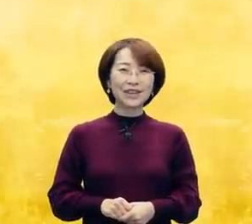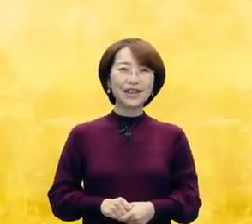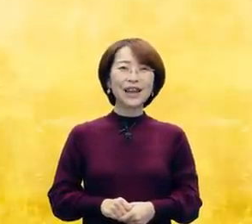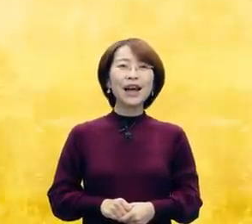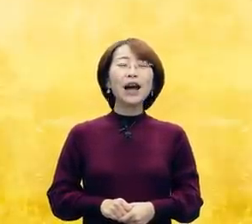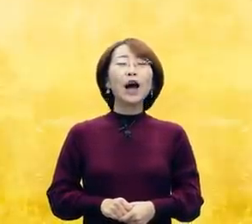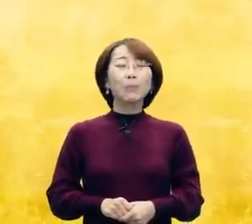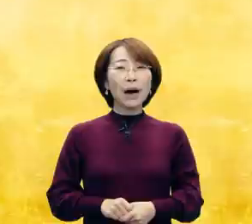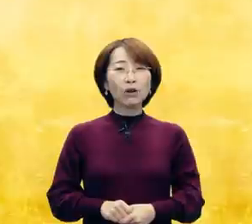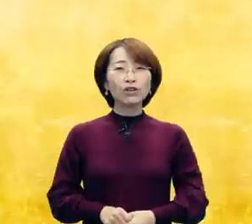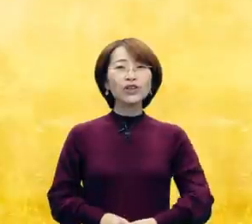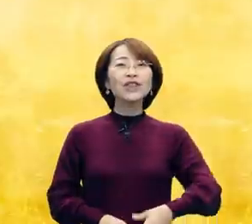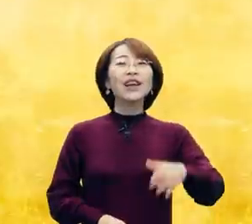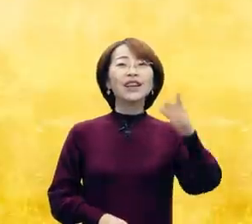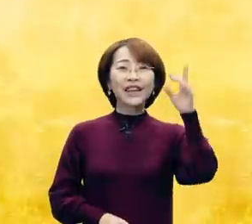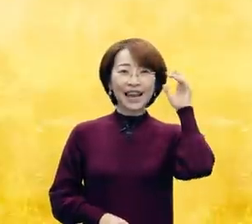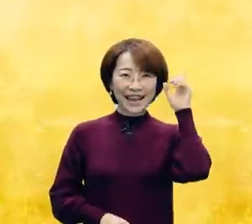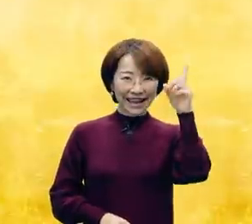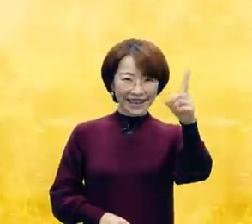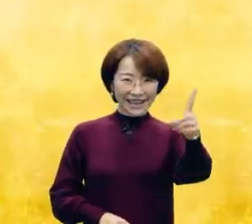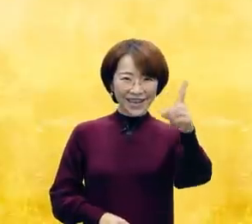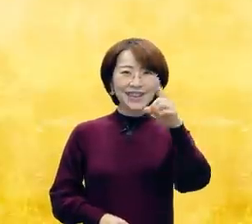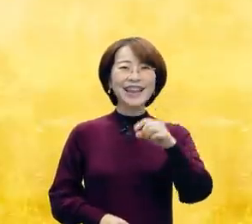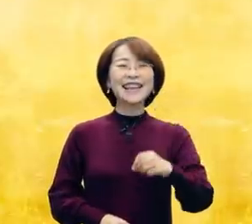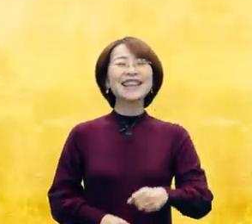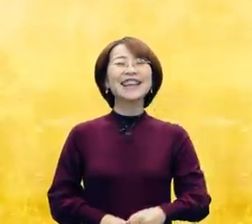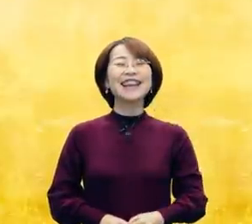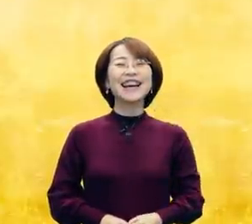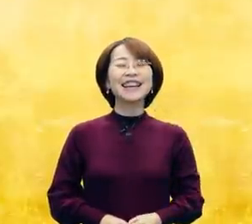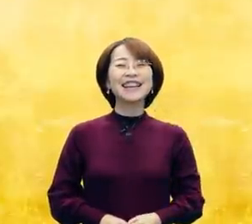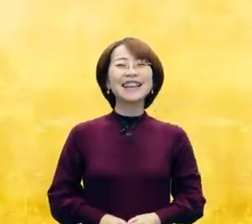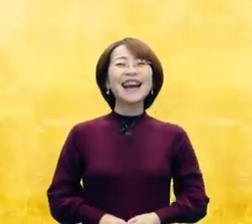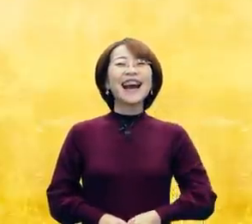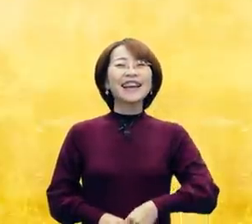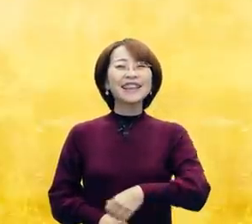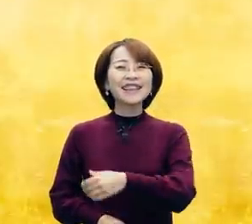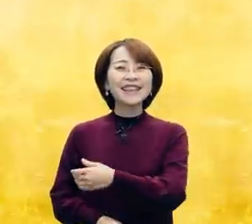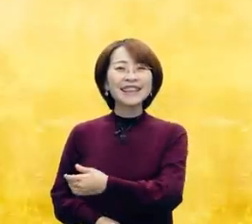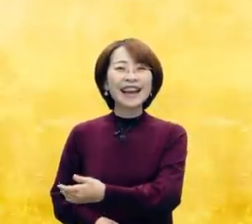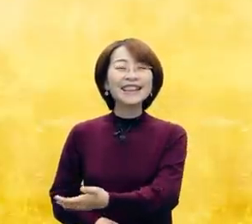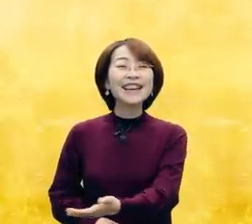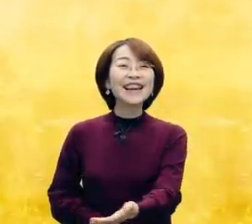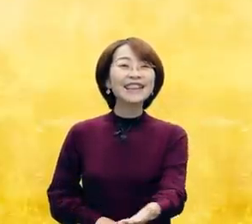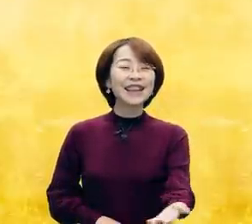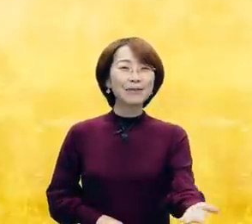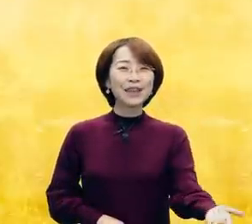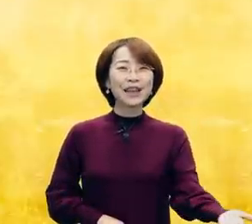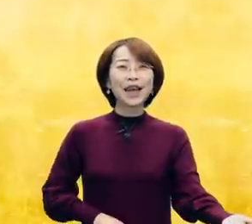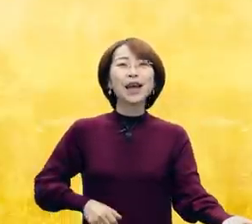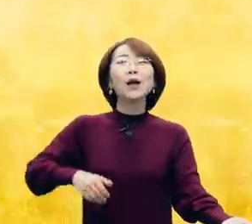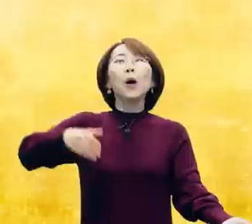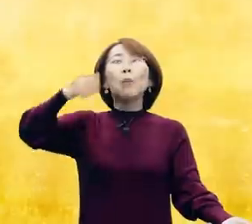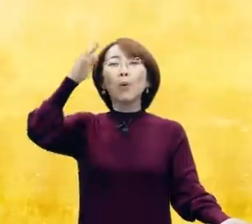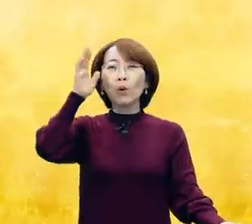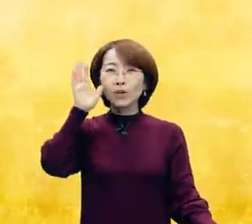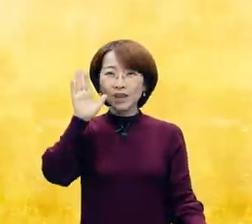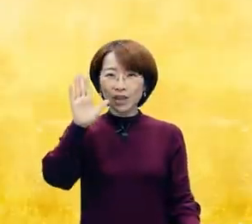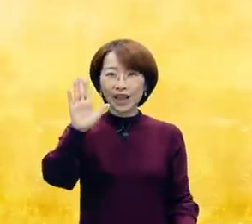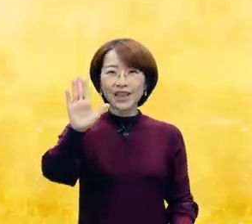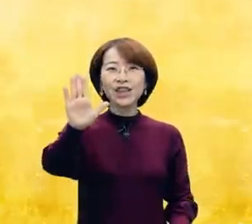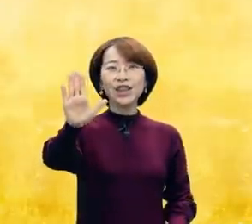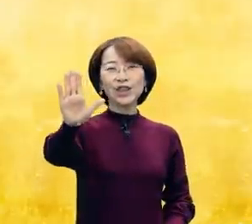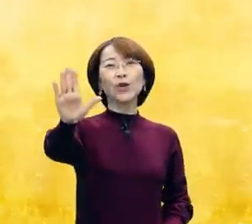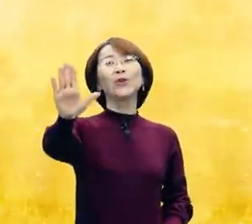말씀하셨어요. 바울은 내가 선택한 자이다. 그는 다른 나라 사람들에게